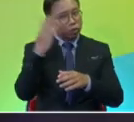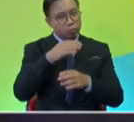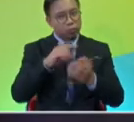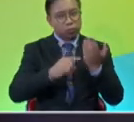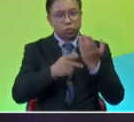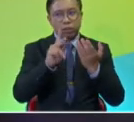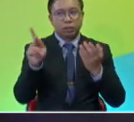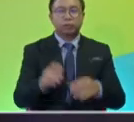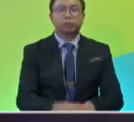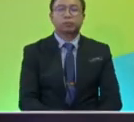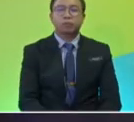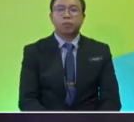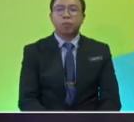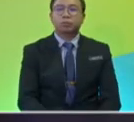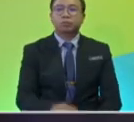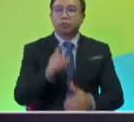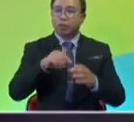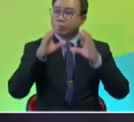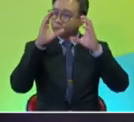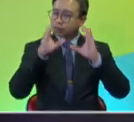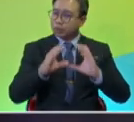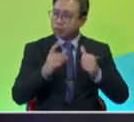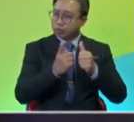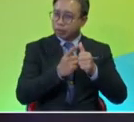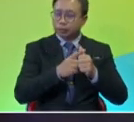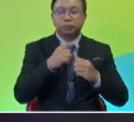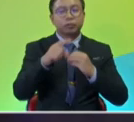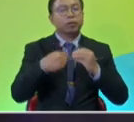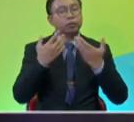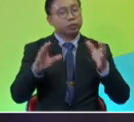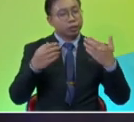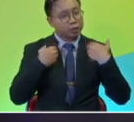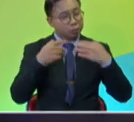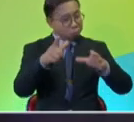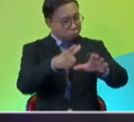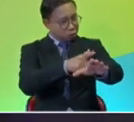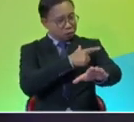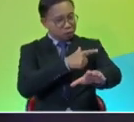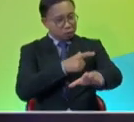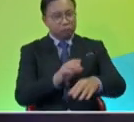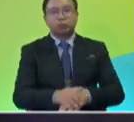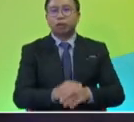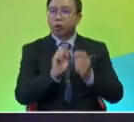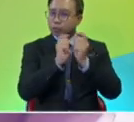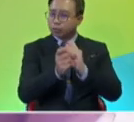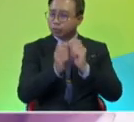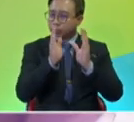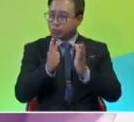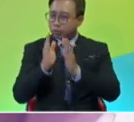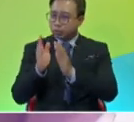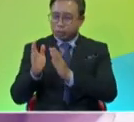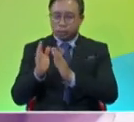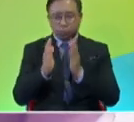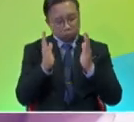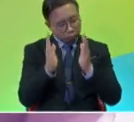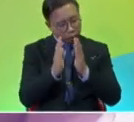boleh baik Cikgu Bagaimana apakah Cara yang pertama sekali okey jadi bila kita dah ada yang panjang ni kita nak kasi dia pendek-pendek so kita bahagikan